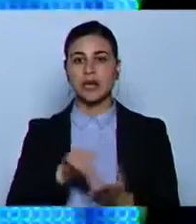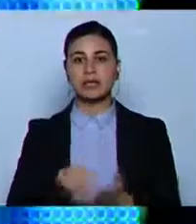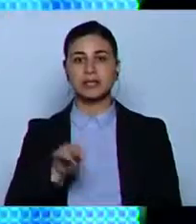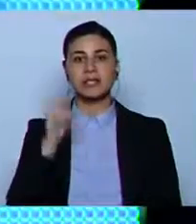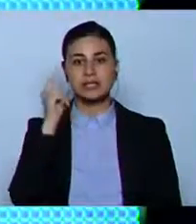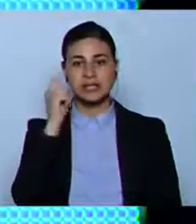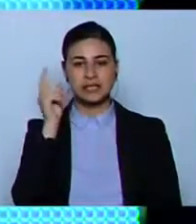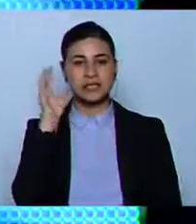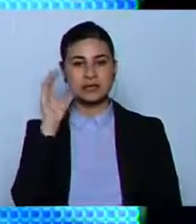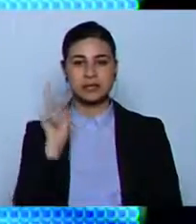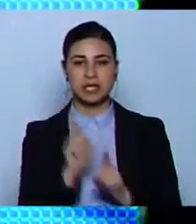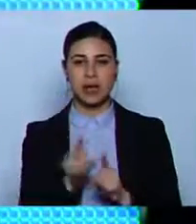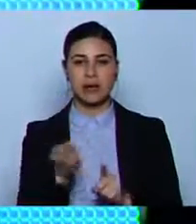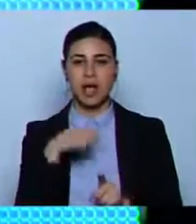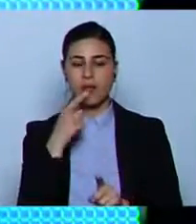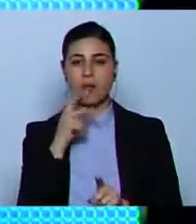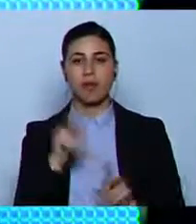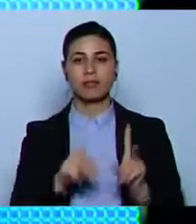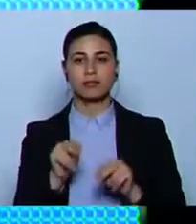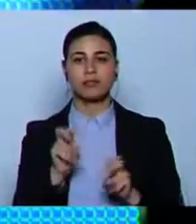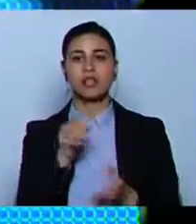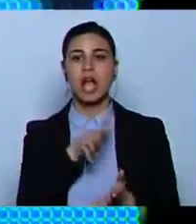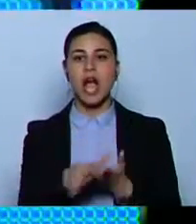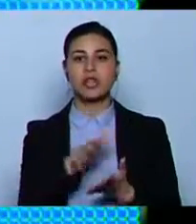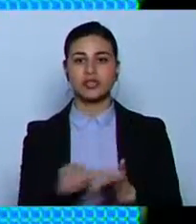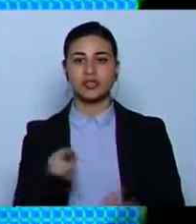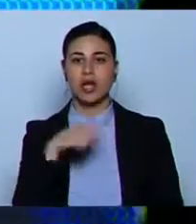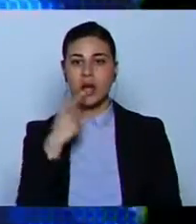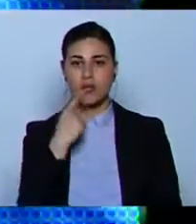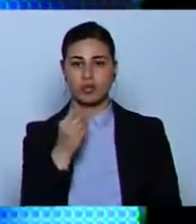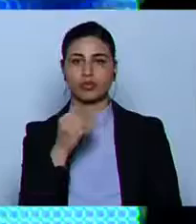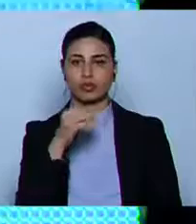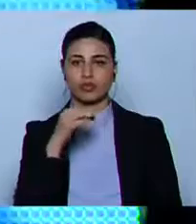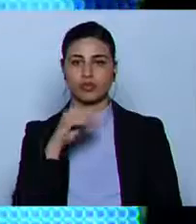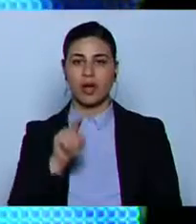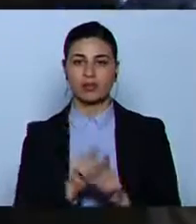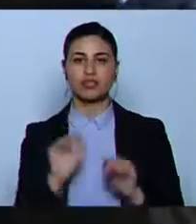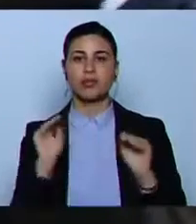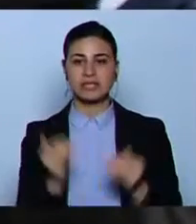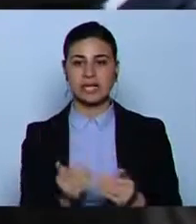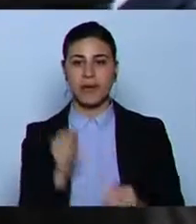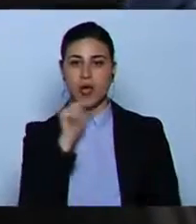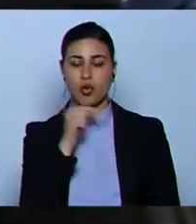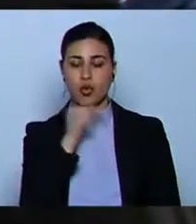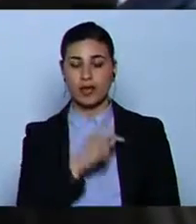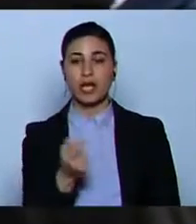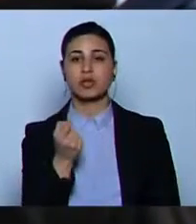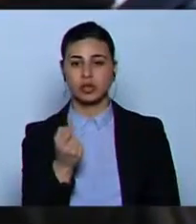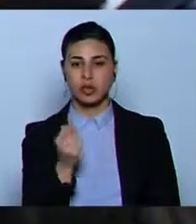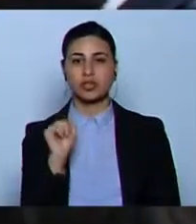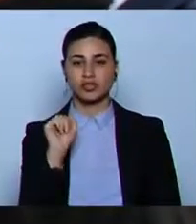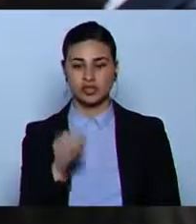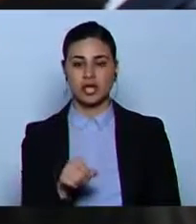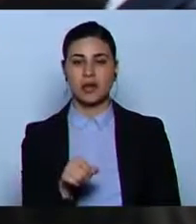ესეთი მოსაზრება, რომ ეს ემსახურება ხარჯების შემცირებას. შეიძლება გარკვეულწილად მცირე